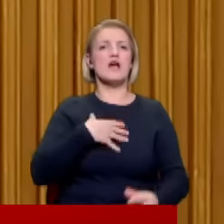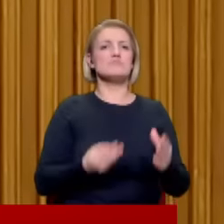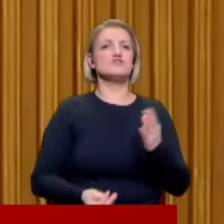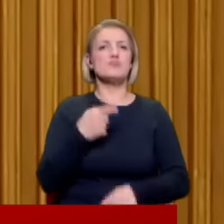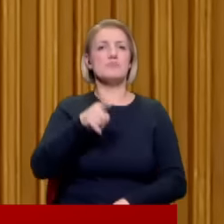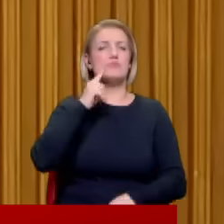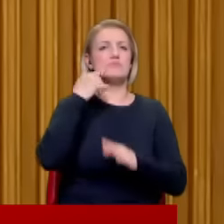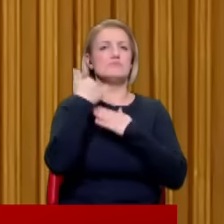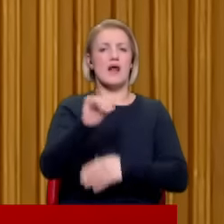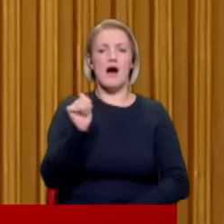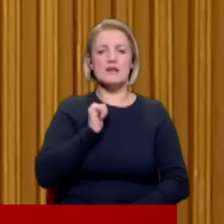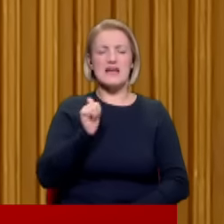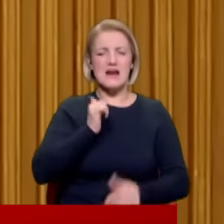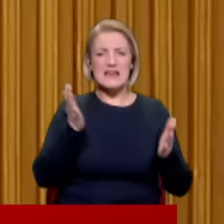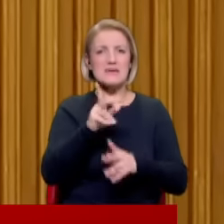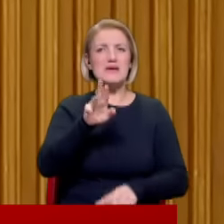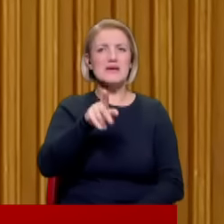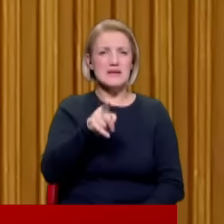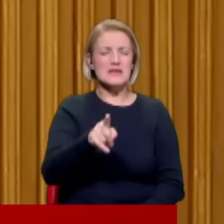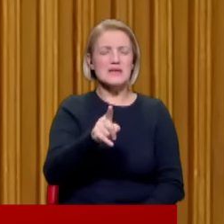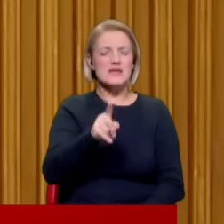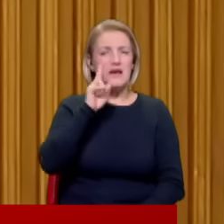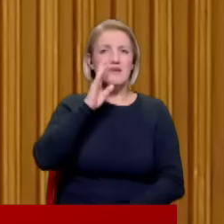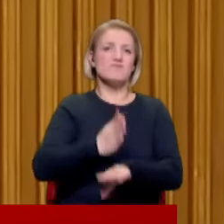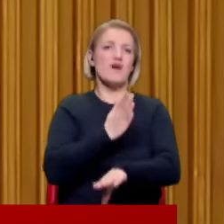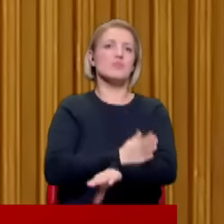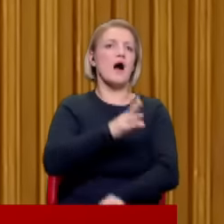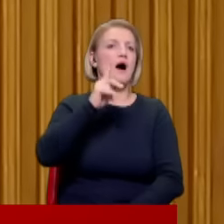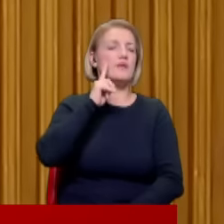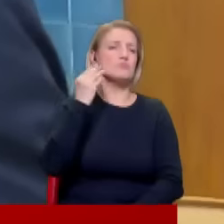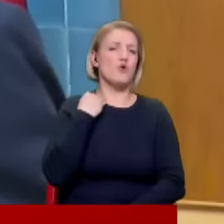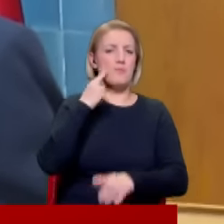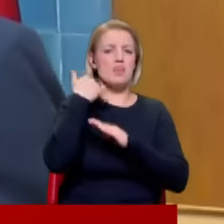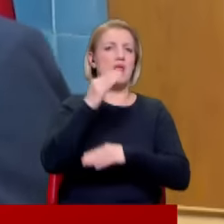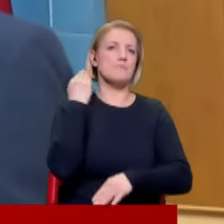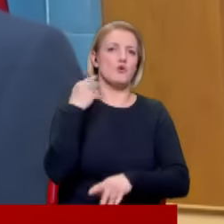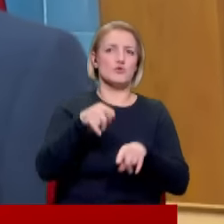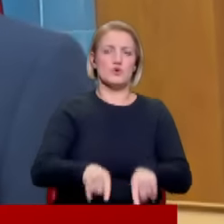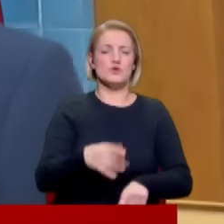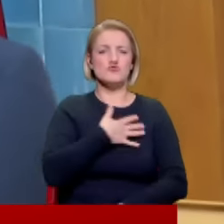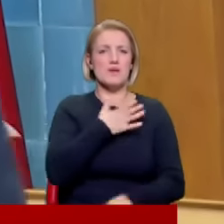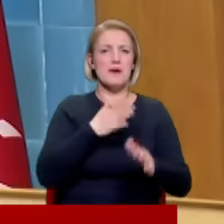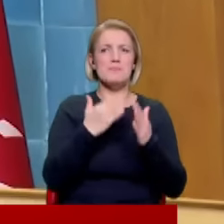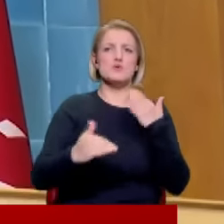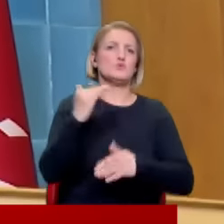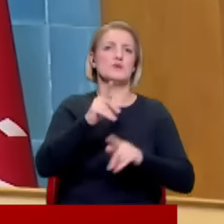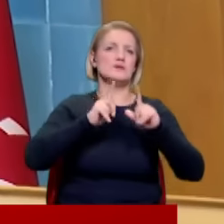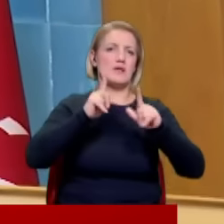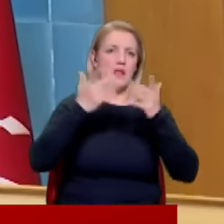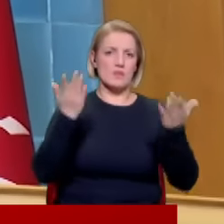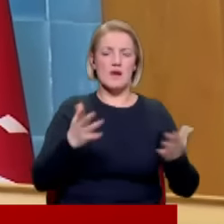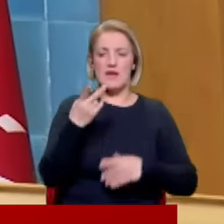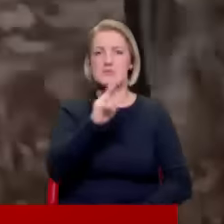bu milletin askerlik kadar kutsal vatan borcudur, millet borcudur. CHP lideri Özel yüksek tondan verdi